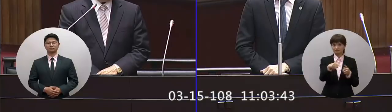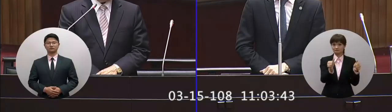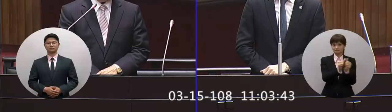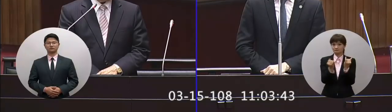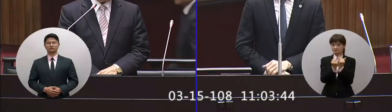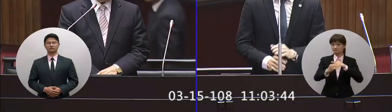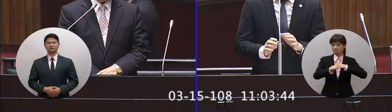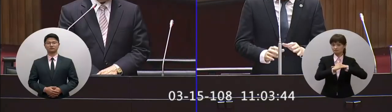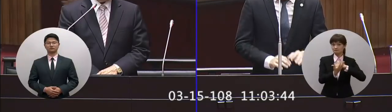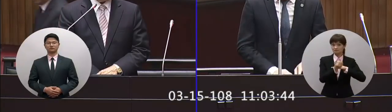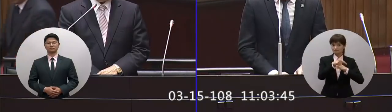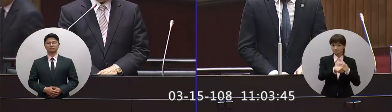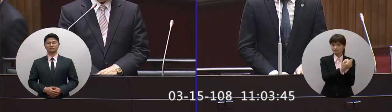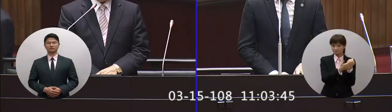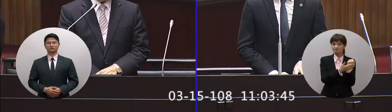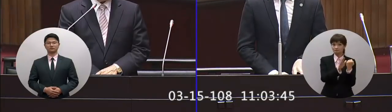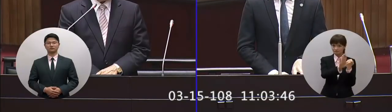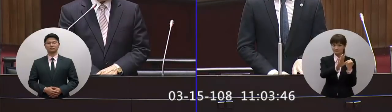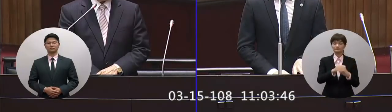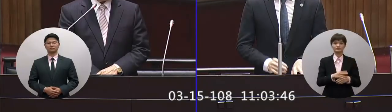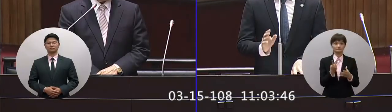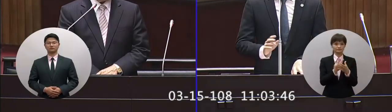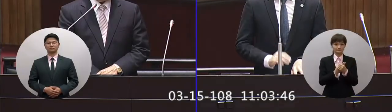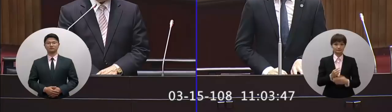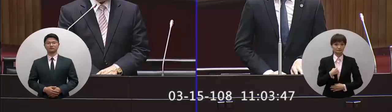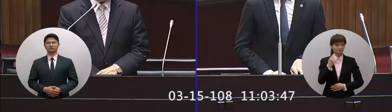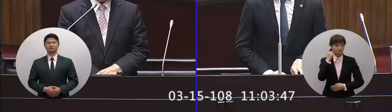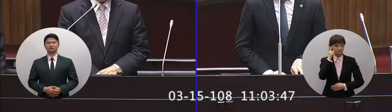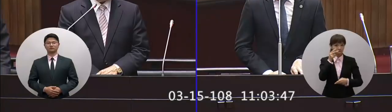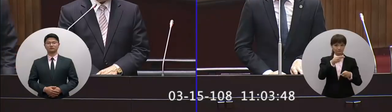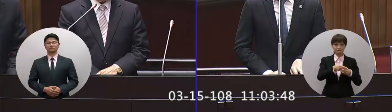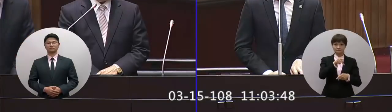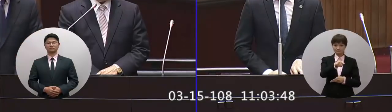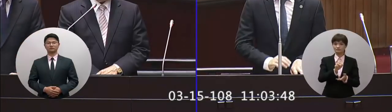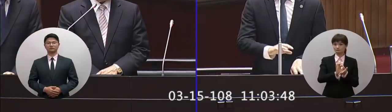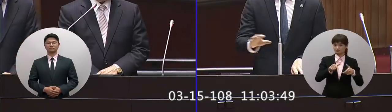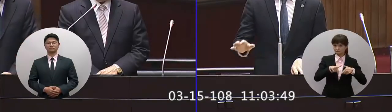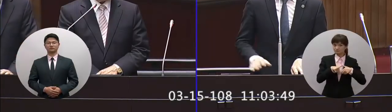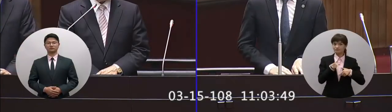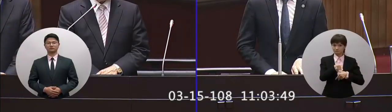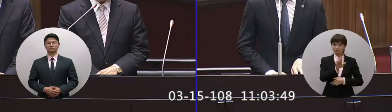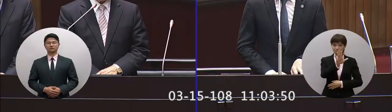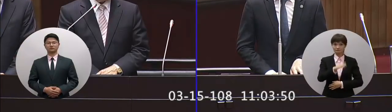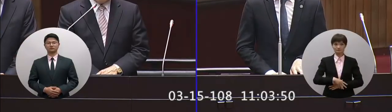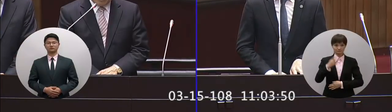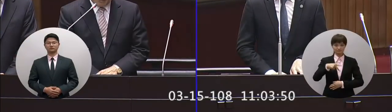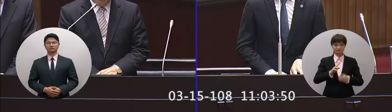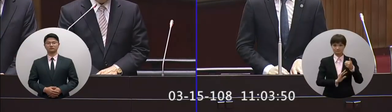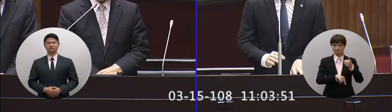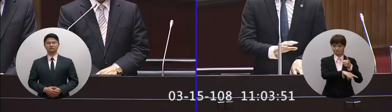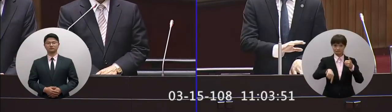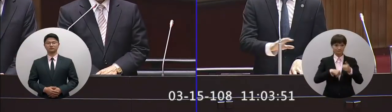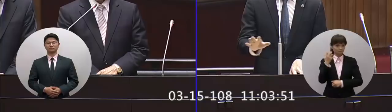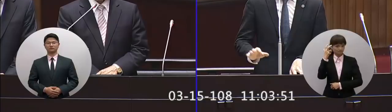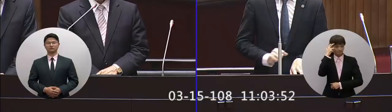个成分，所以讲伫遮，我相信讲院长是有用心啦，啊，规个执政团队嘛有坚持，所以伫